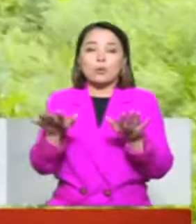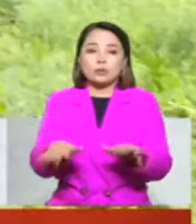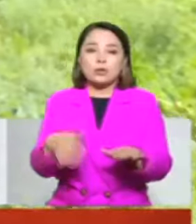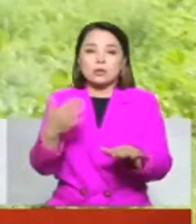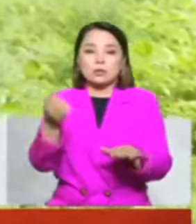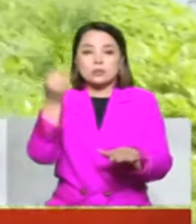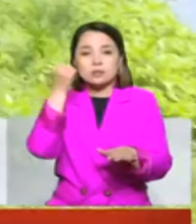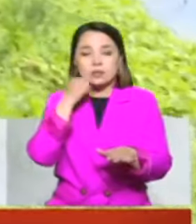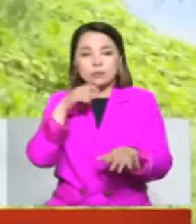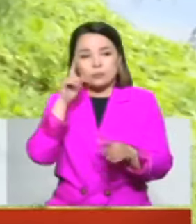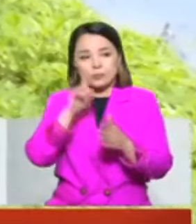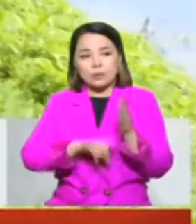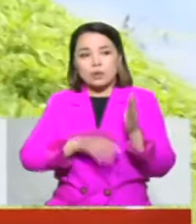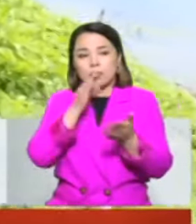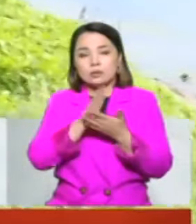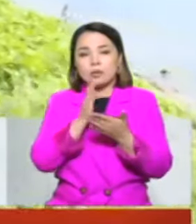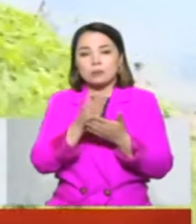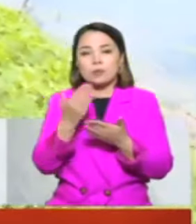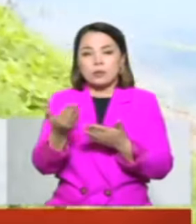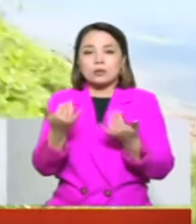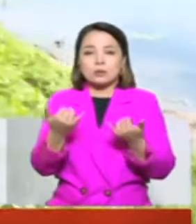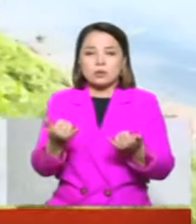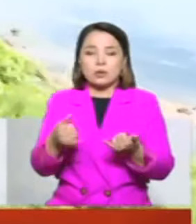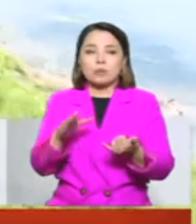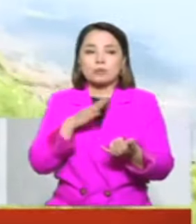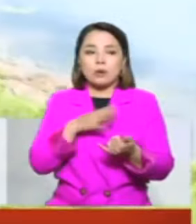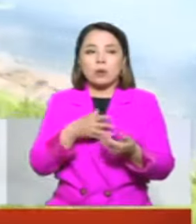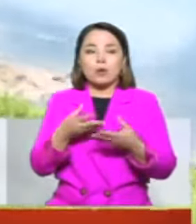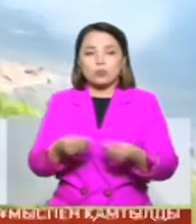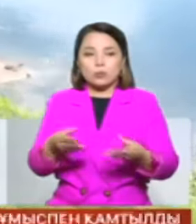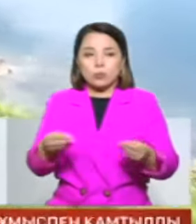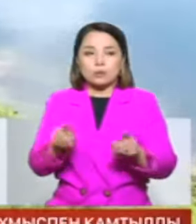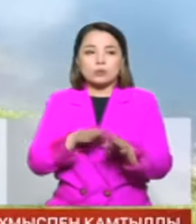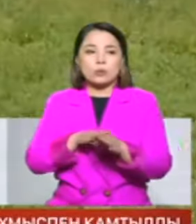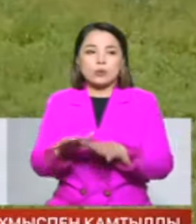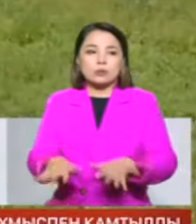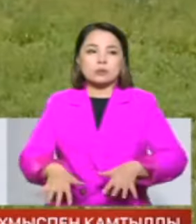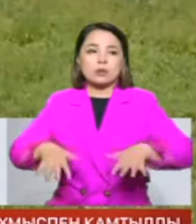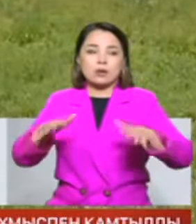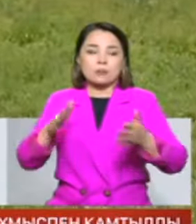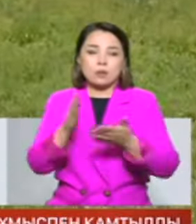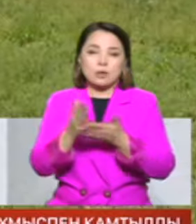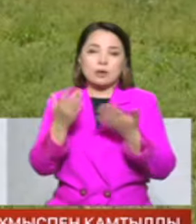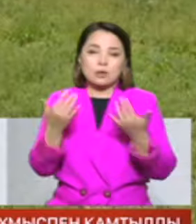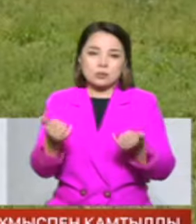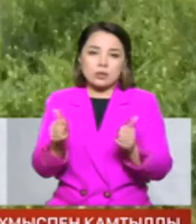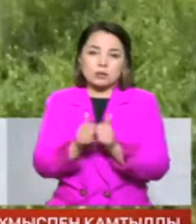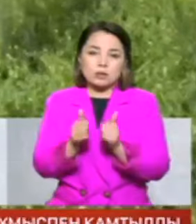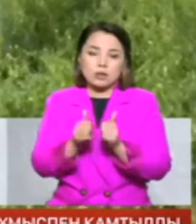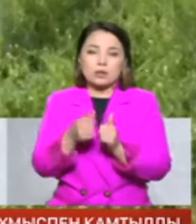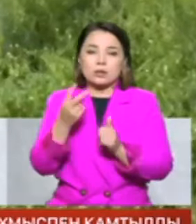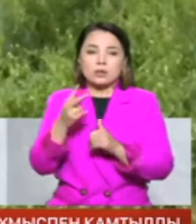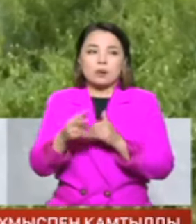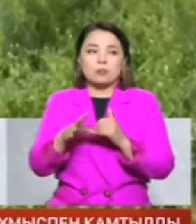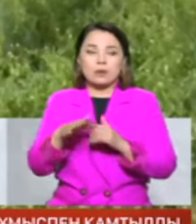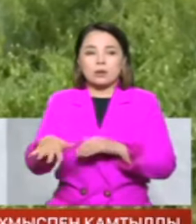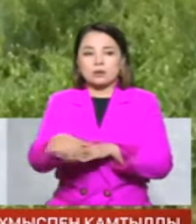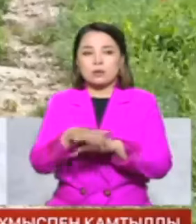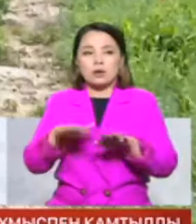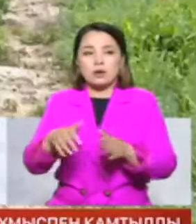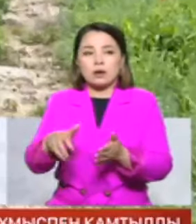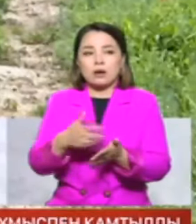орынның ескіргенін мойындап отыр. Тіпті мына туған көктемде толып кетіпті. Ал қазір жаннан екінші бассейн қазылып